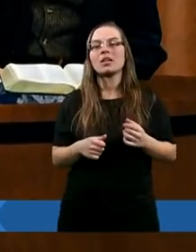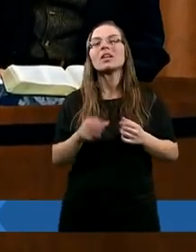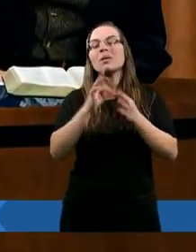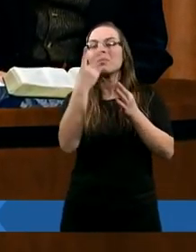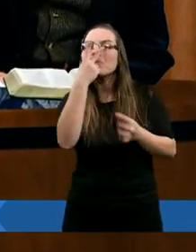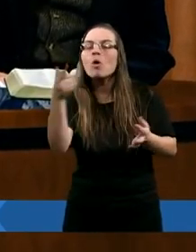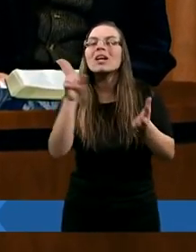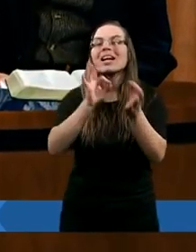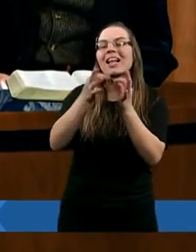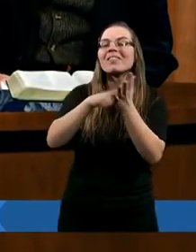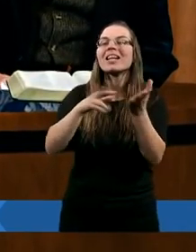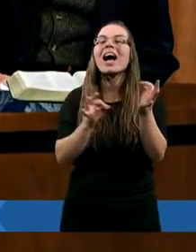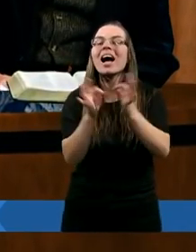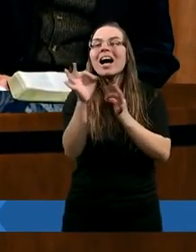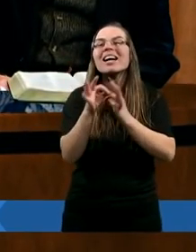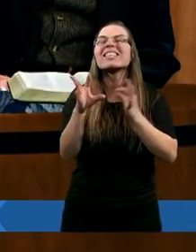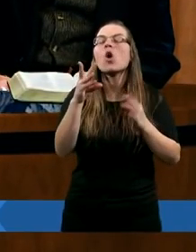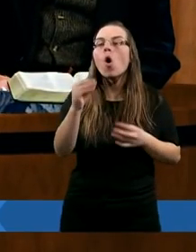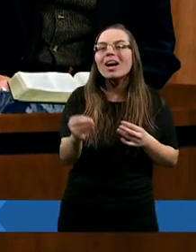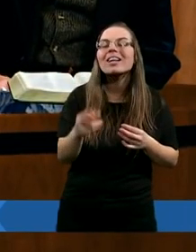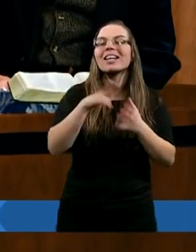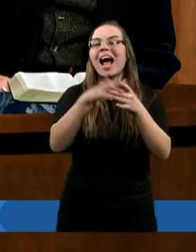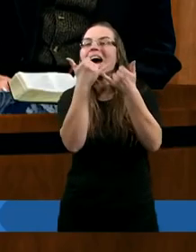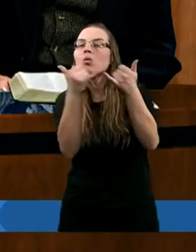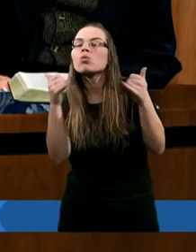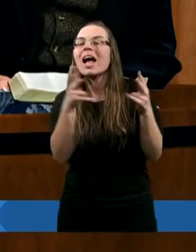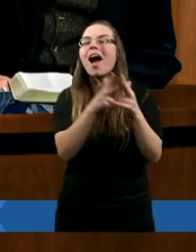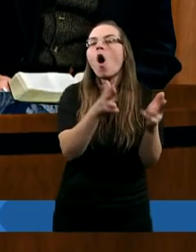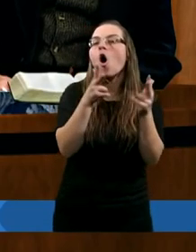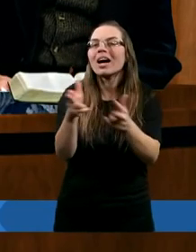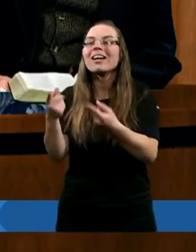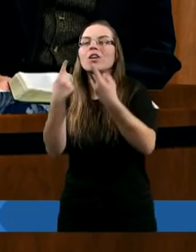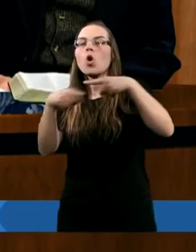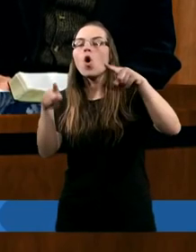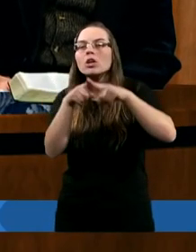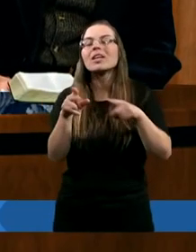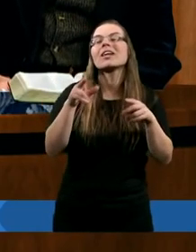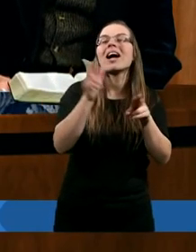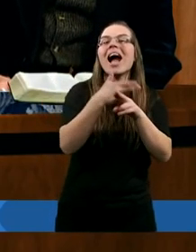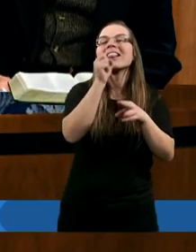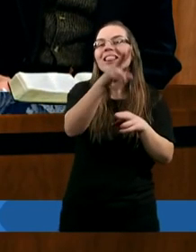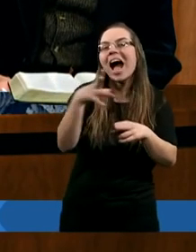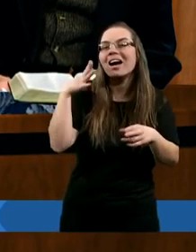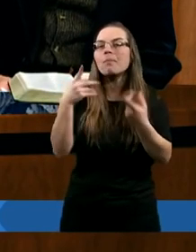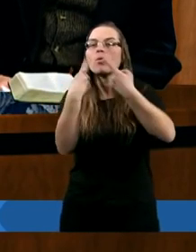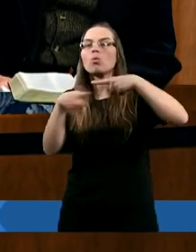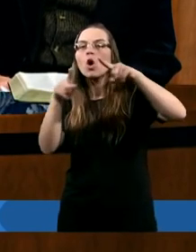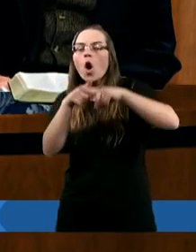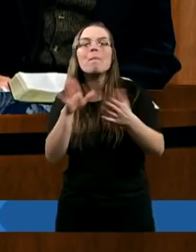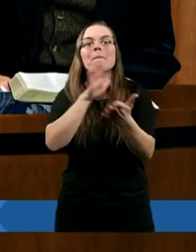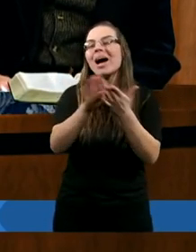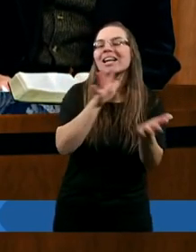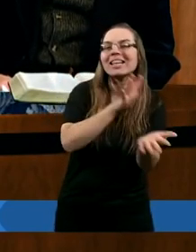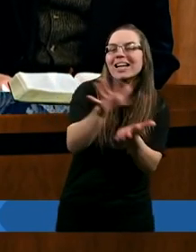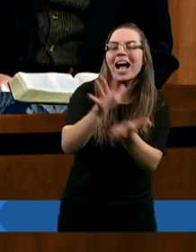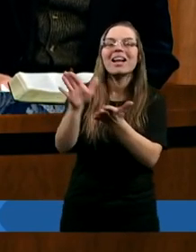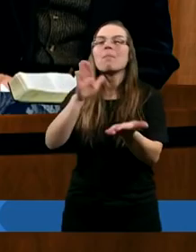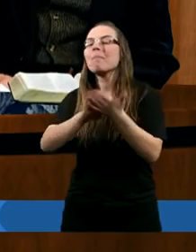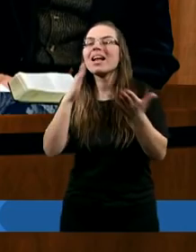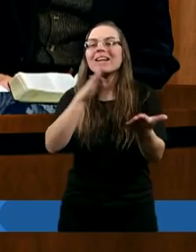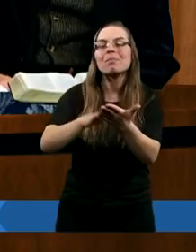spojrzeli nawet historycznie na różne okresy Kościoła, czy kiedyś taki był Kościół bez skazy,